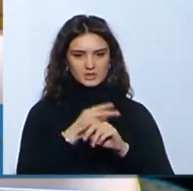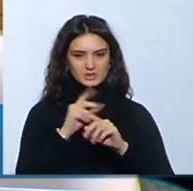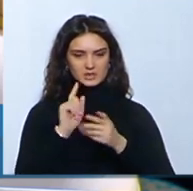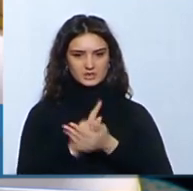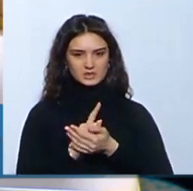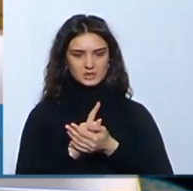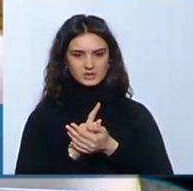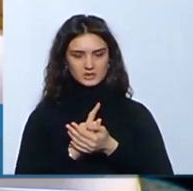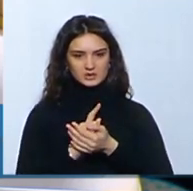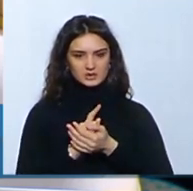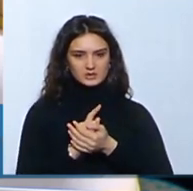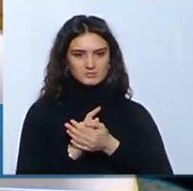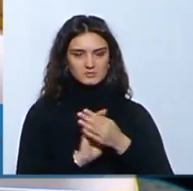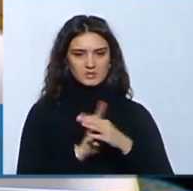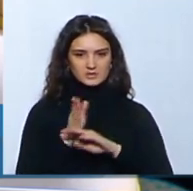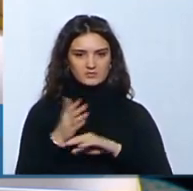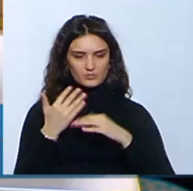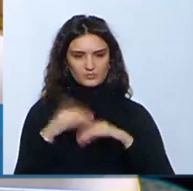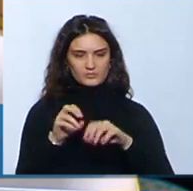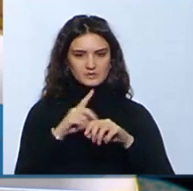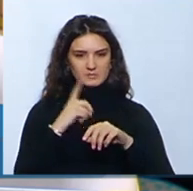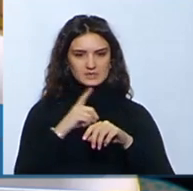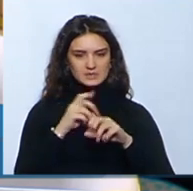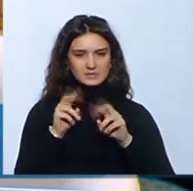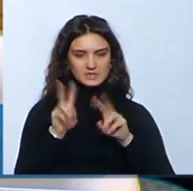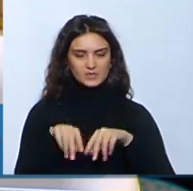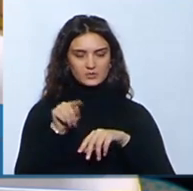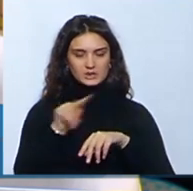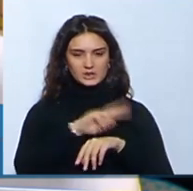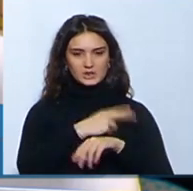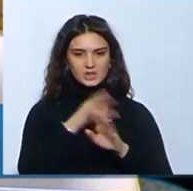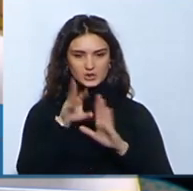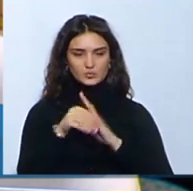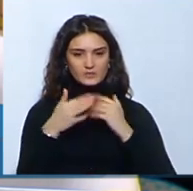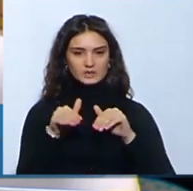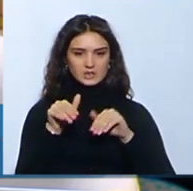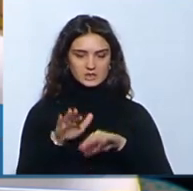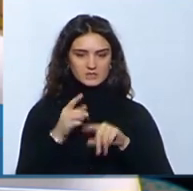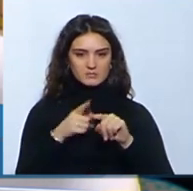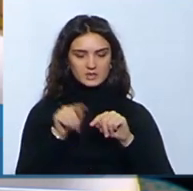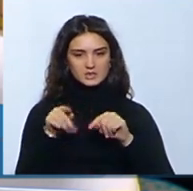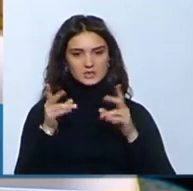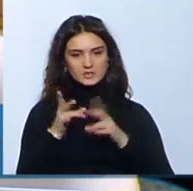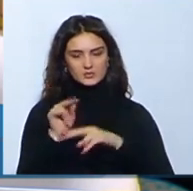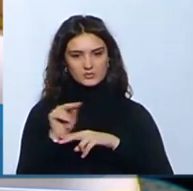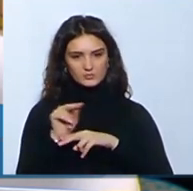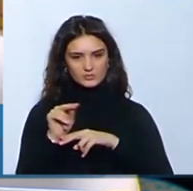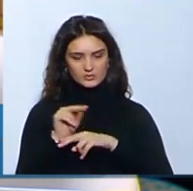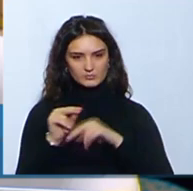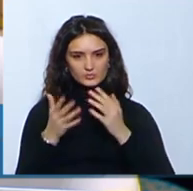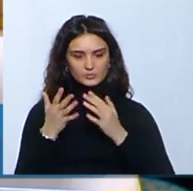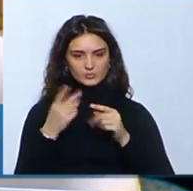ანუ არაგოსპიტალიზაცია მიმართვა უკვე სპეციალიზირებულ კლინიკაში. იქ უკვე გადაწყდება ეს არის ამბულატორიულად სამკურნალო პაციენტი